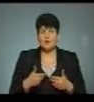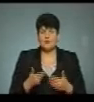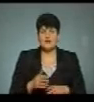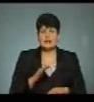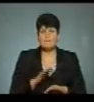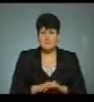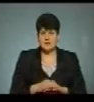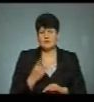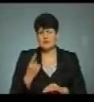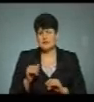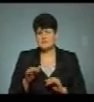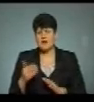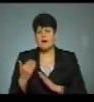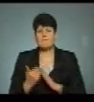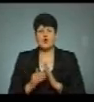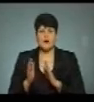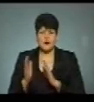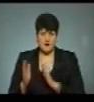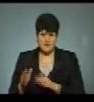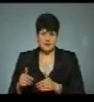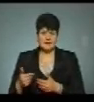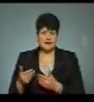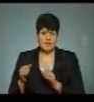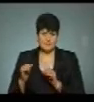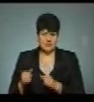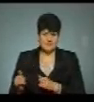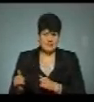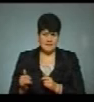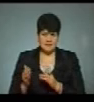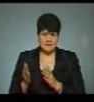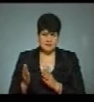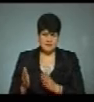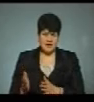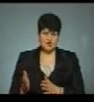банки. Бо одне діло – це програма, яка дає можливість забезпечити